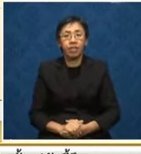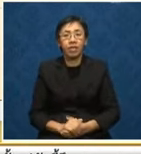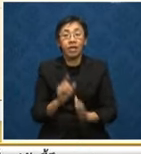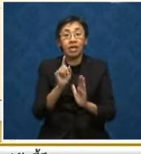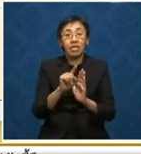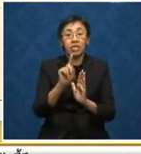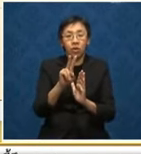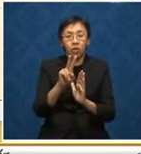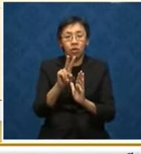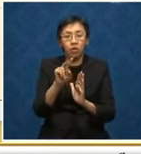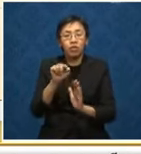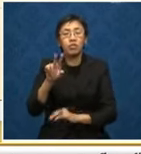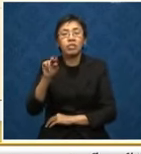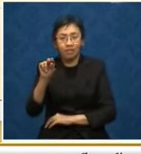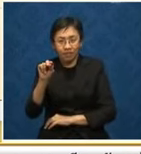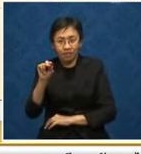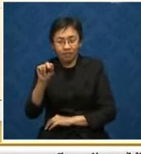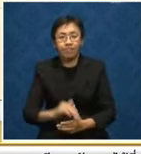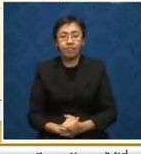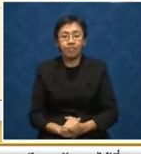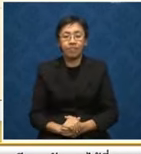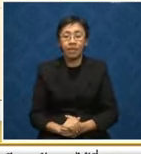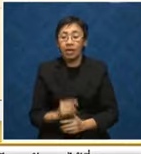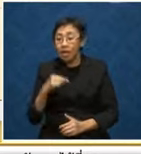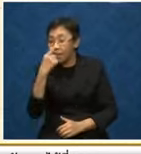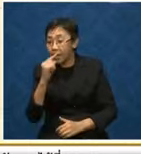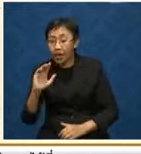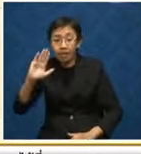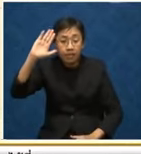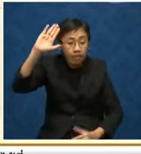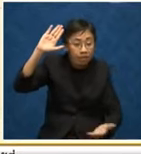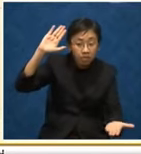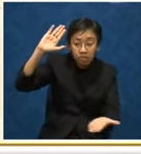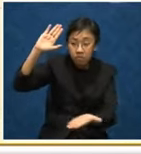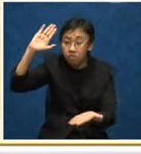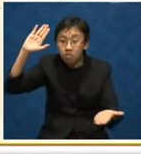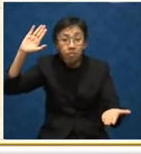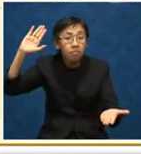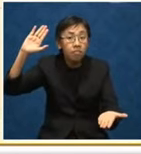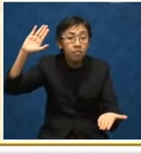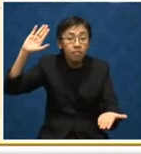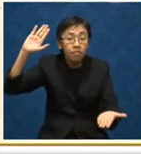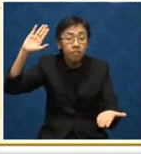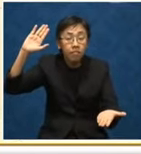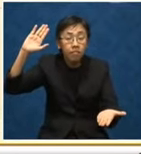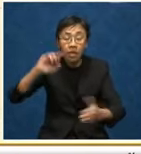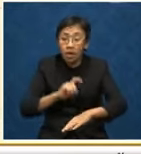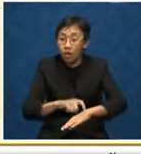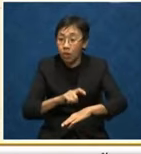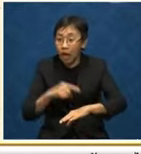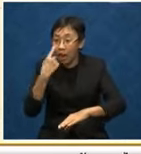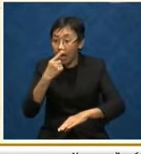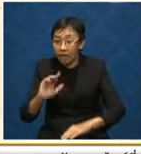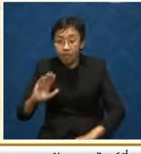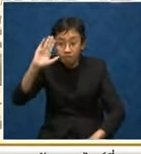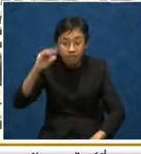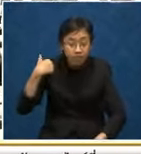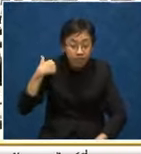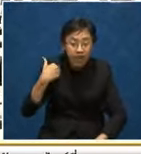2นาที30วินาทีครับเชิญครับท่านใดที่เสนอในเรื่องเริ่มเวลาครับเชิญครับข้